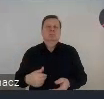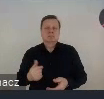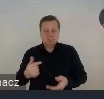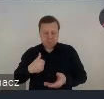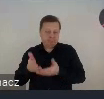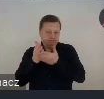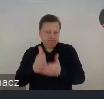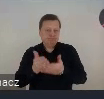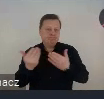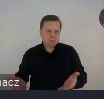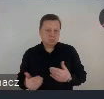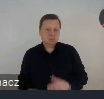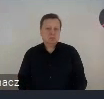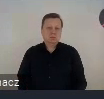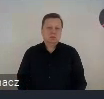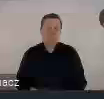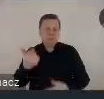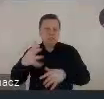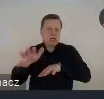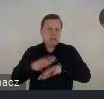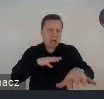kształcą i zdobywają zawód,